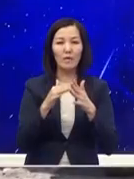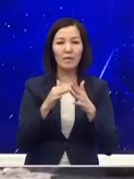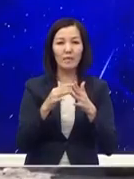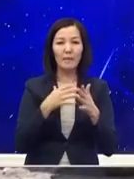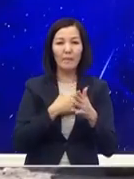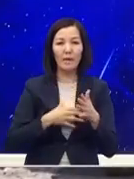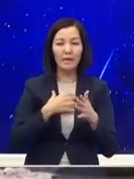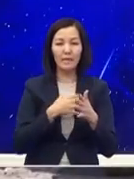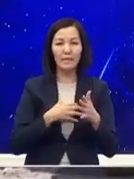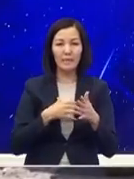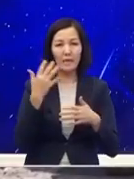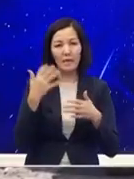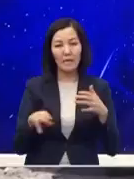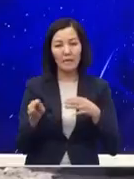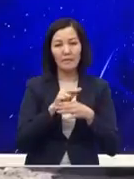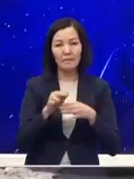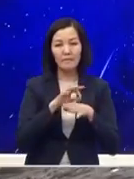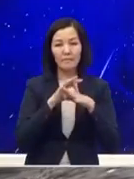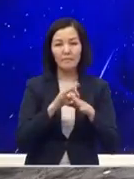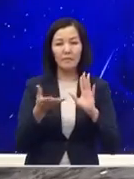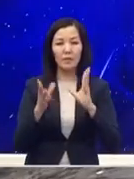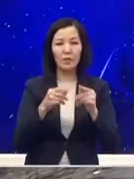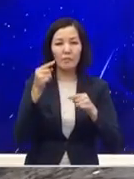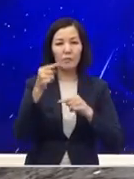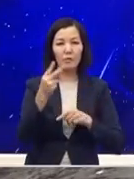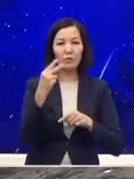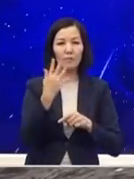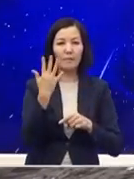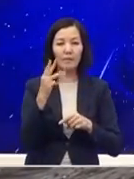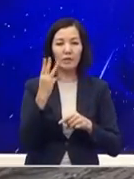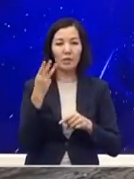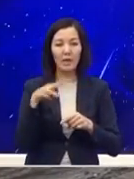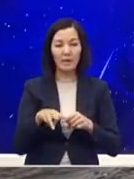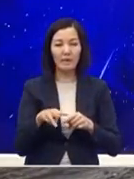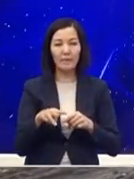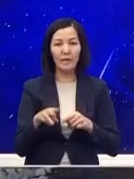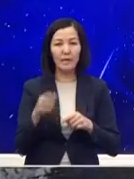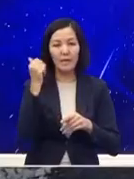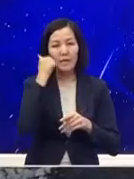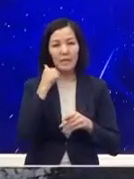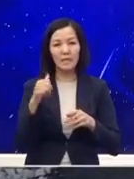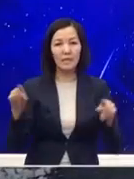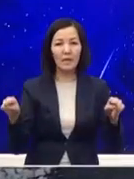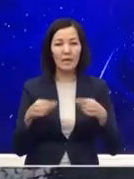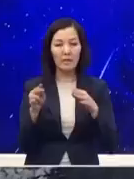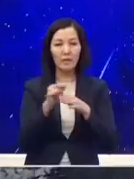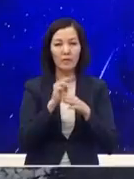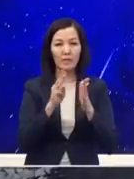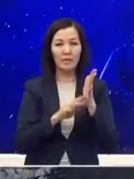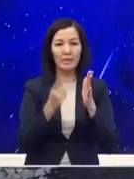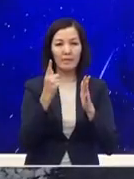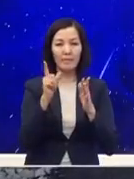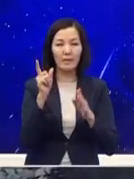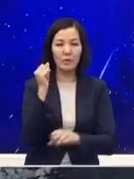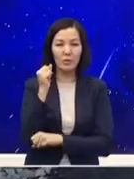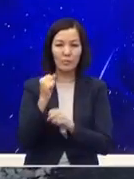маңызды көшелері орташа жөндеуден өтті. Жалпы ұзындығы 25 шақырым. Ескірген жолдарды қалпына келтіруге 81 адам жұмылдырылған.